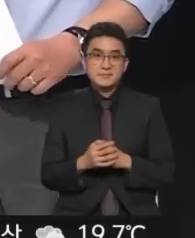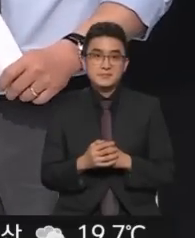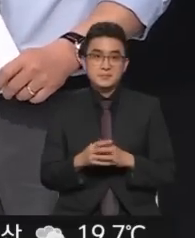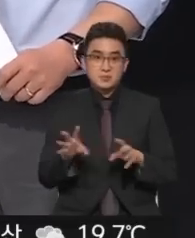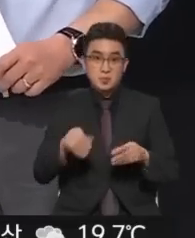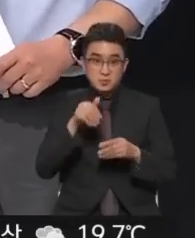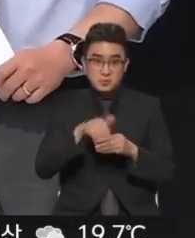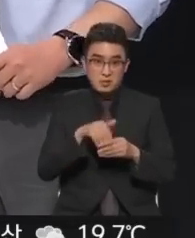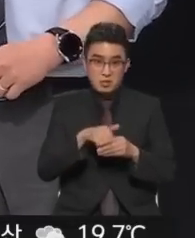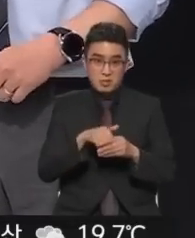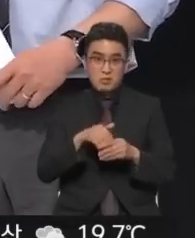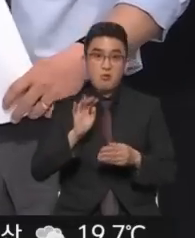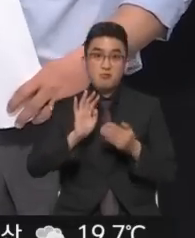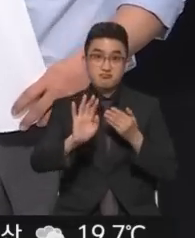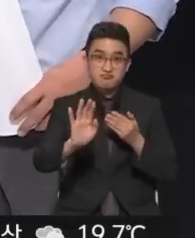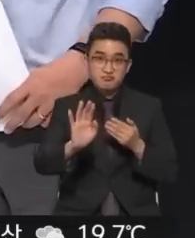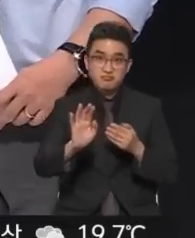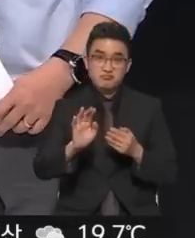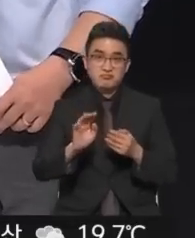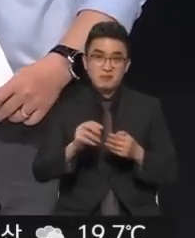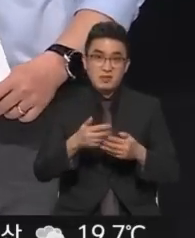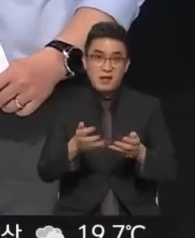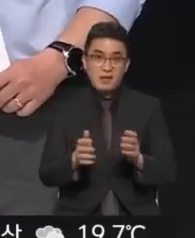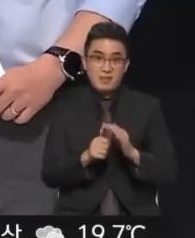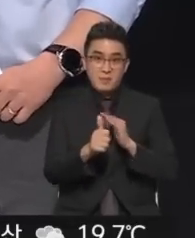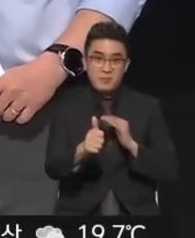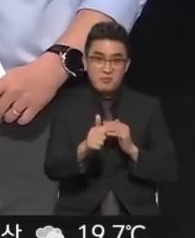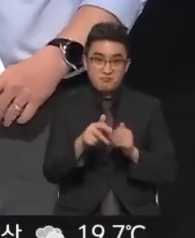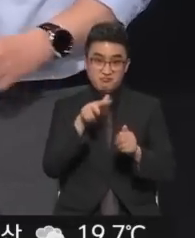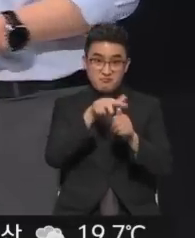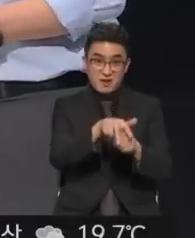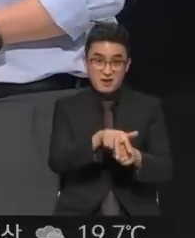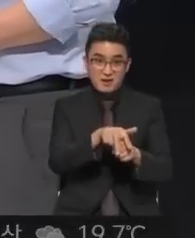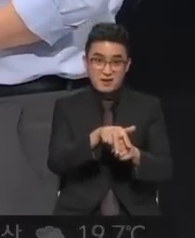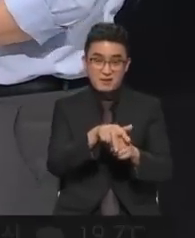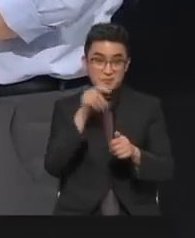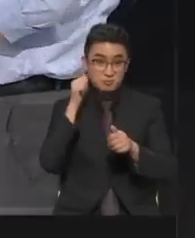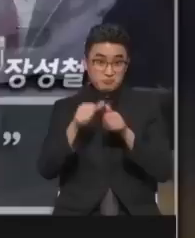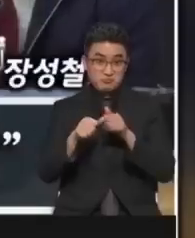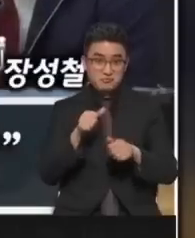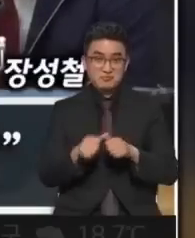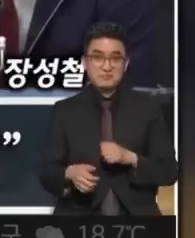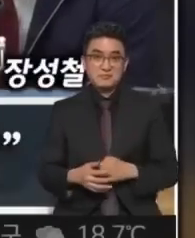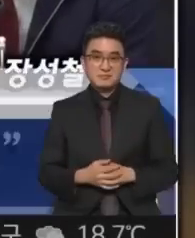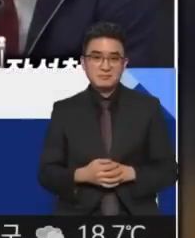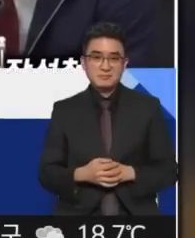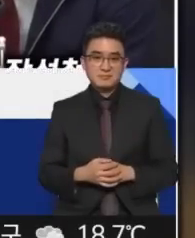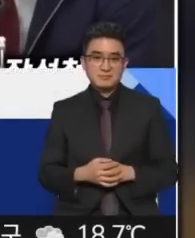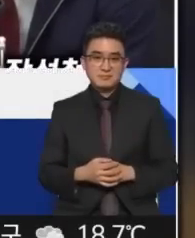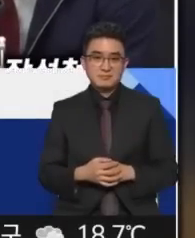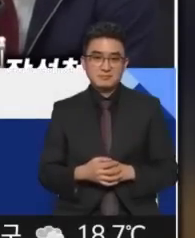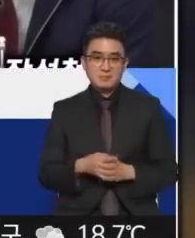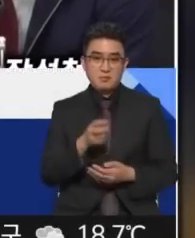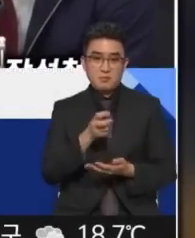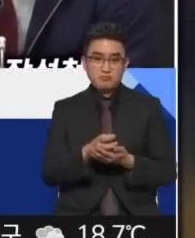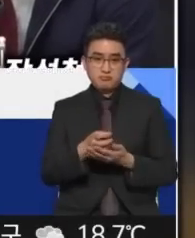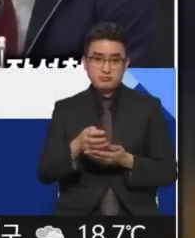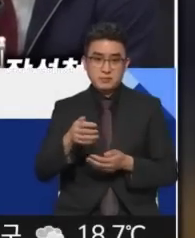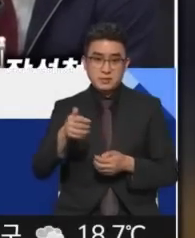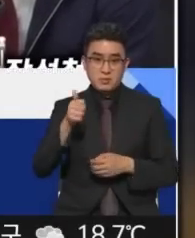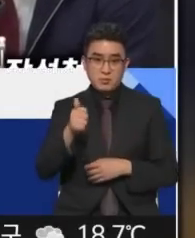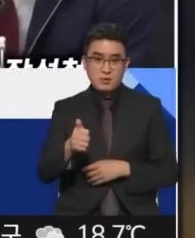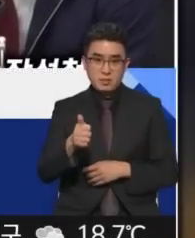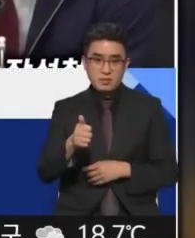총선을 넘어 당대표 출마설까지 흘러나왔죠. 갑자기 법무부 장관 전격적으로 시킨